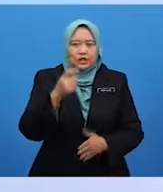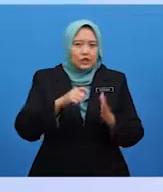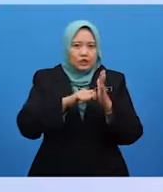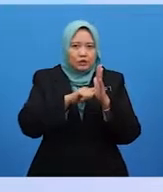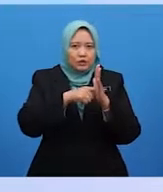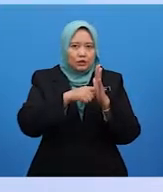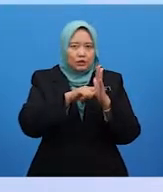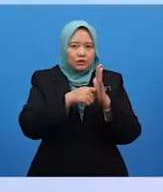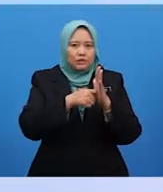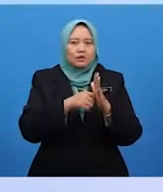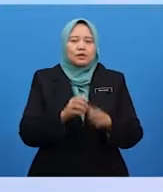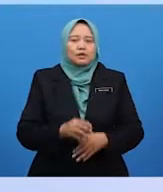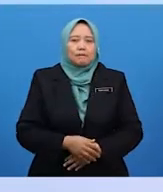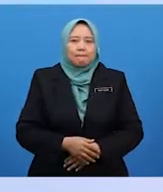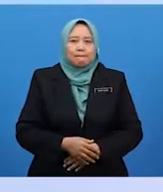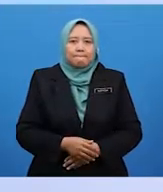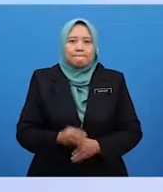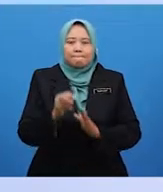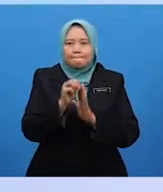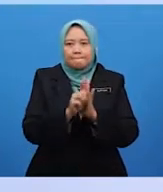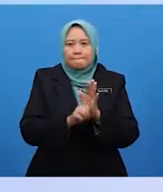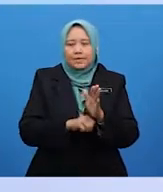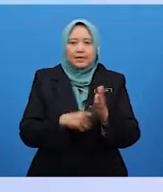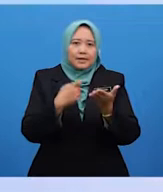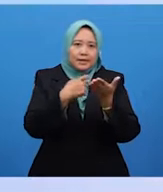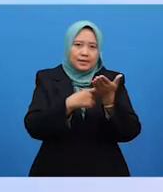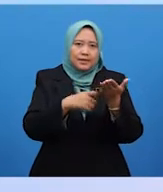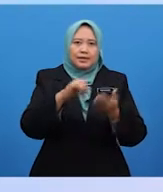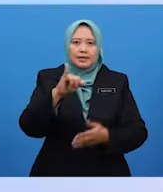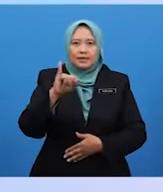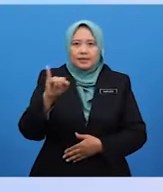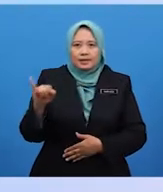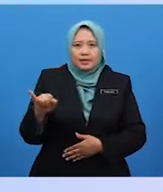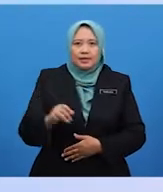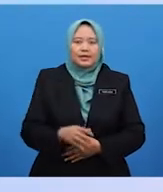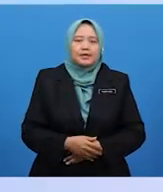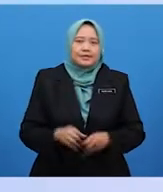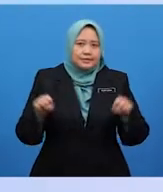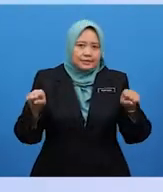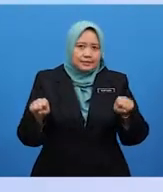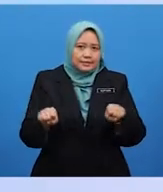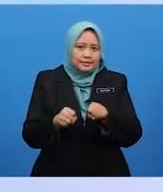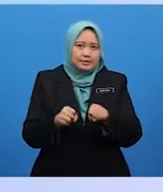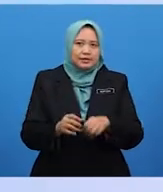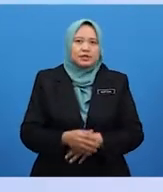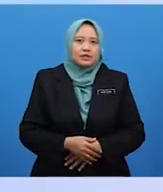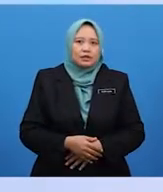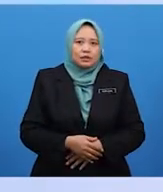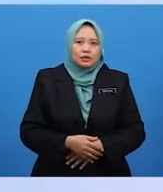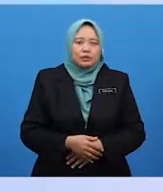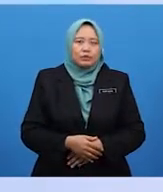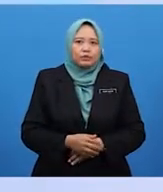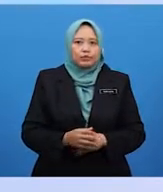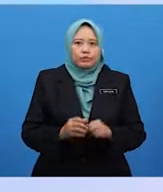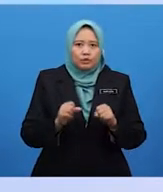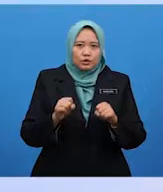kunci apresiasi seni adalah menghargai. Apresiasi seni visual boleh bermula dengan reaksi spontan, tetapi cara